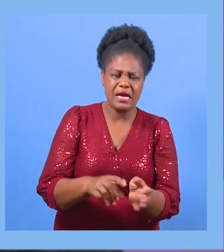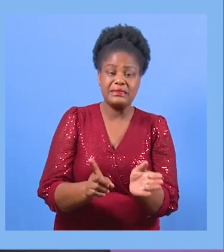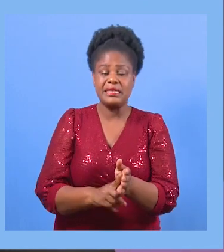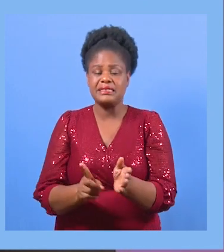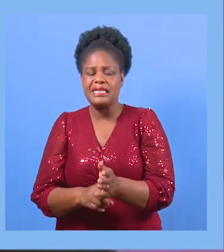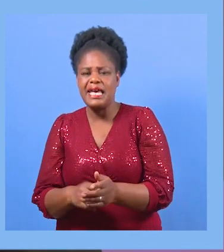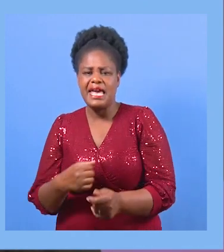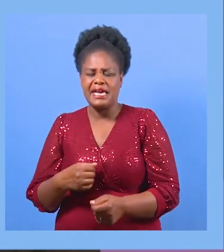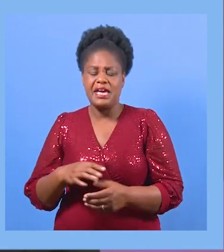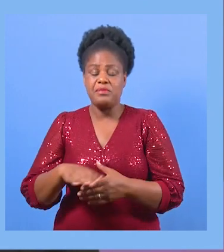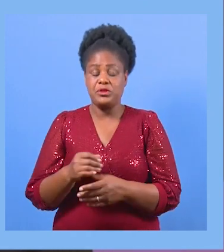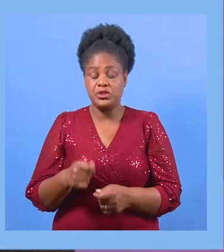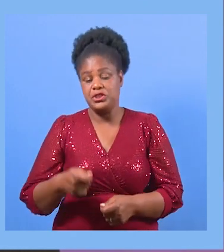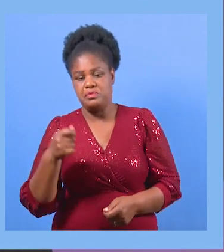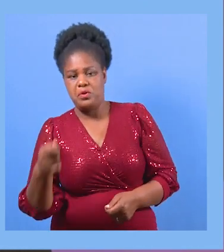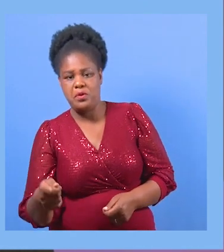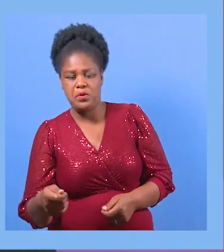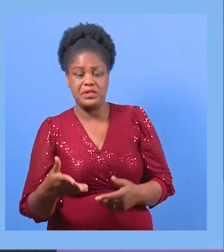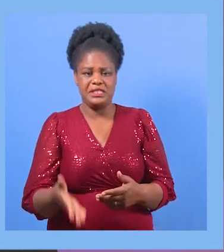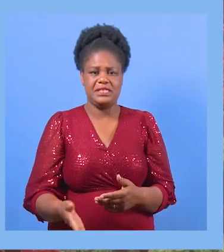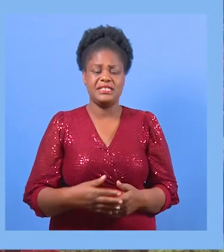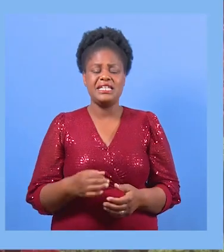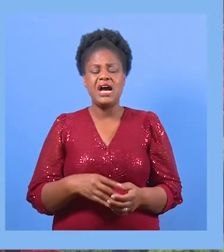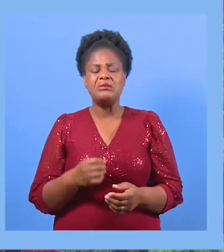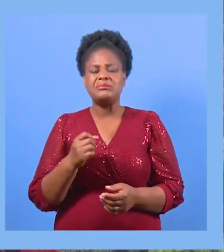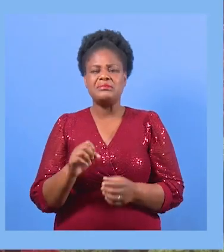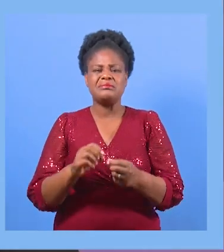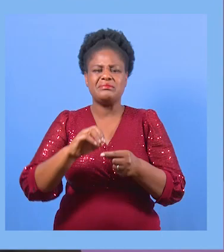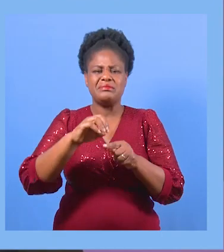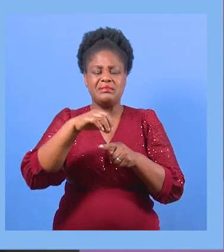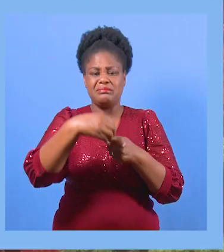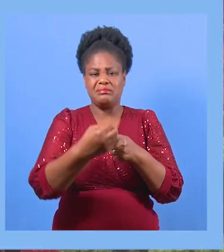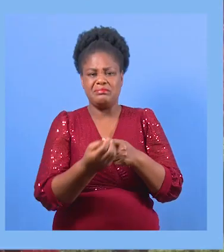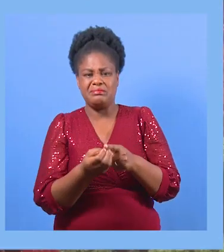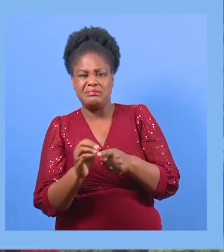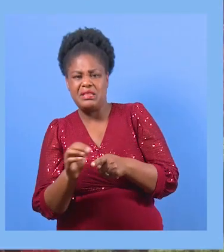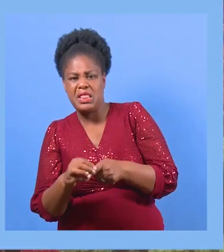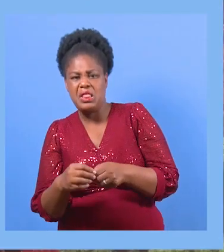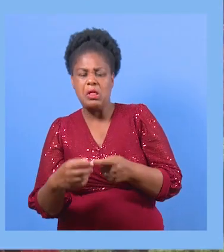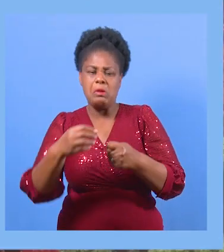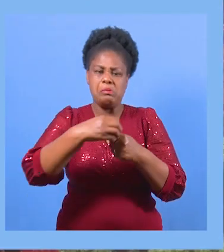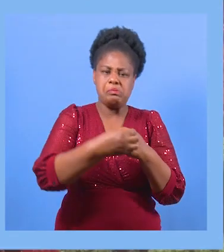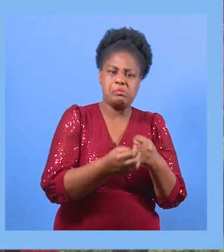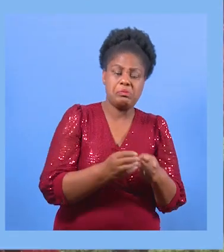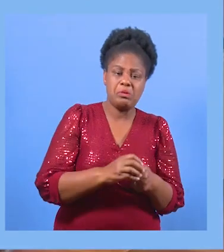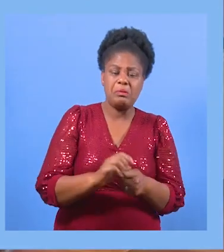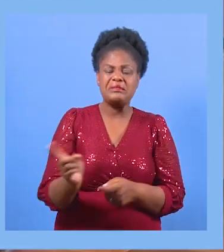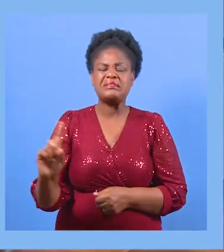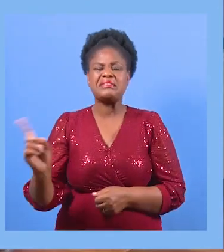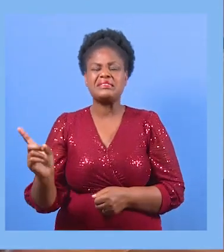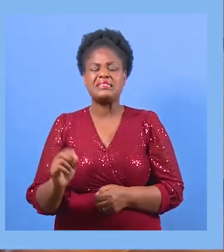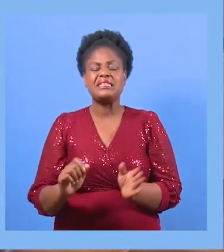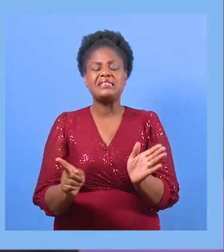yakwana, kuti ndakuitira chakati chindipo chakati. Vanhu vari kuita zvirwere Mai Chisamba. Mutengano wegudo. Vanhu vari kuita zvirwere Mai Chisamba. Ndakutengera mota,